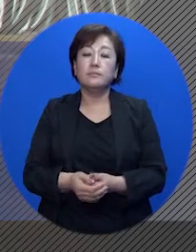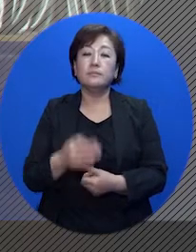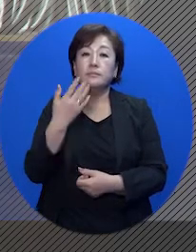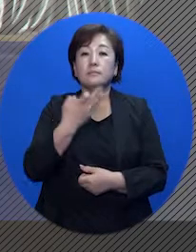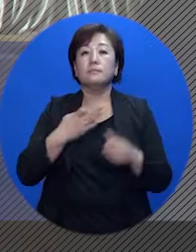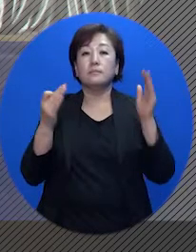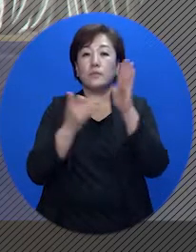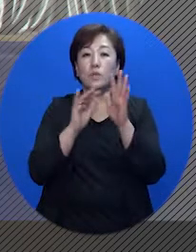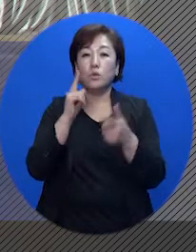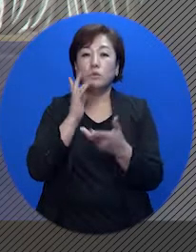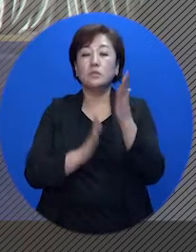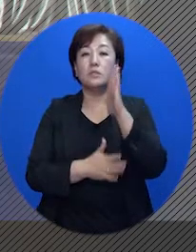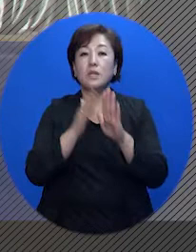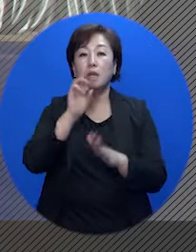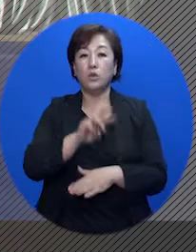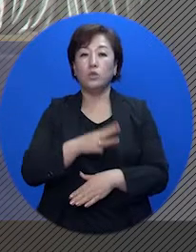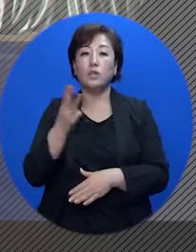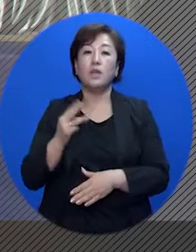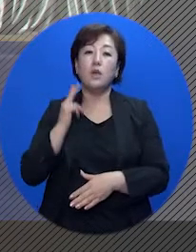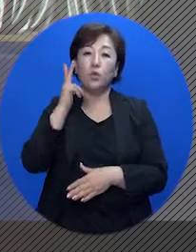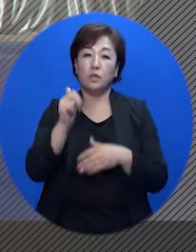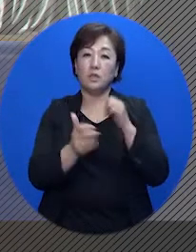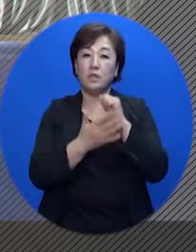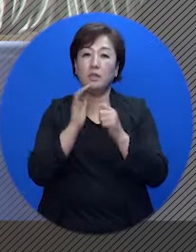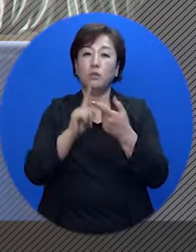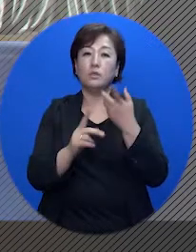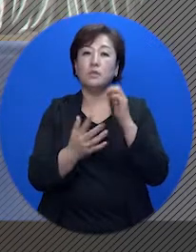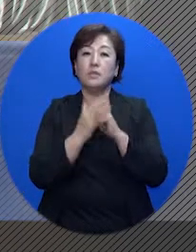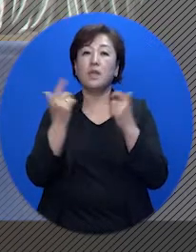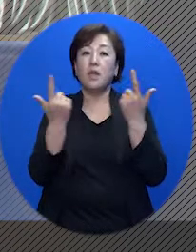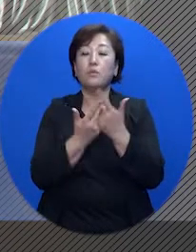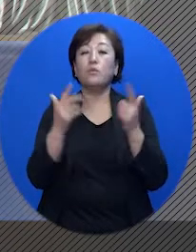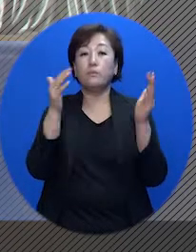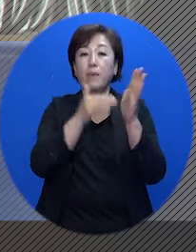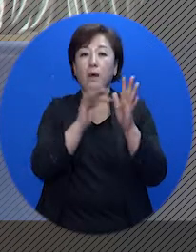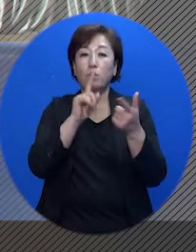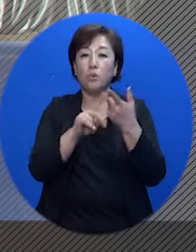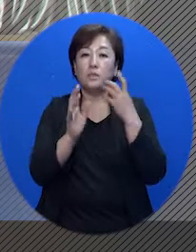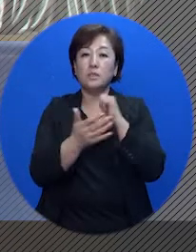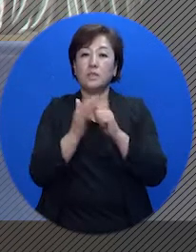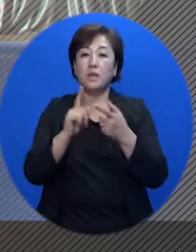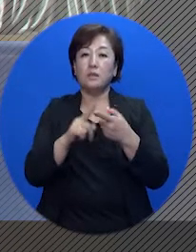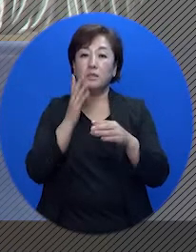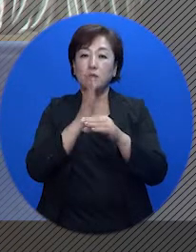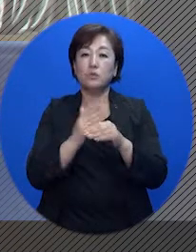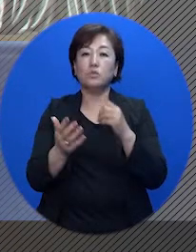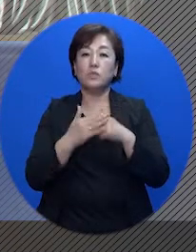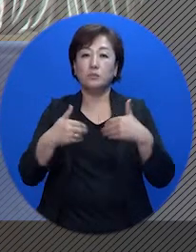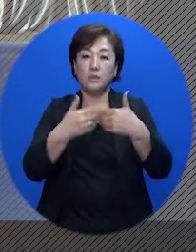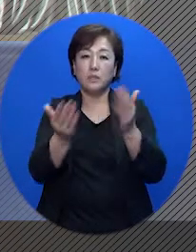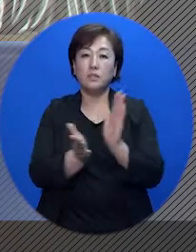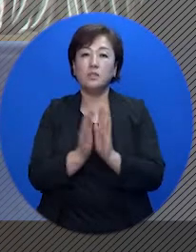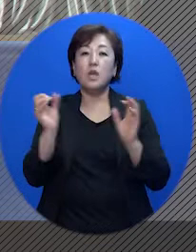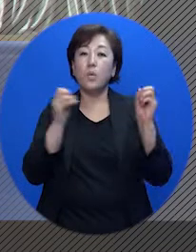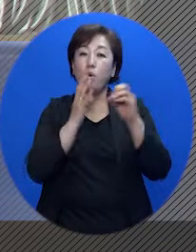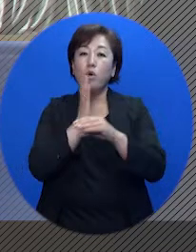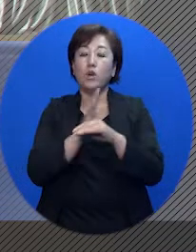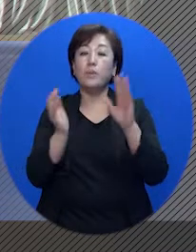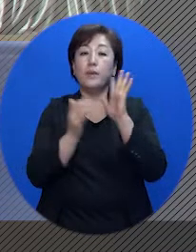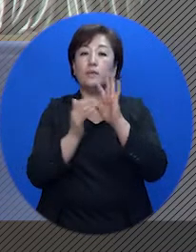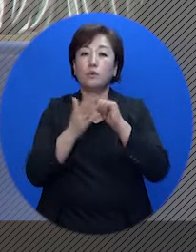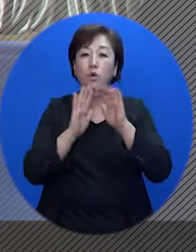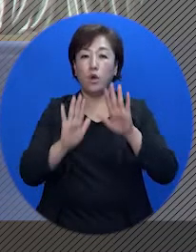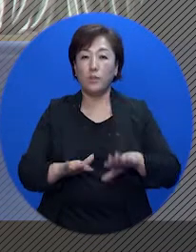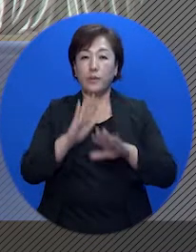지난 19일 울산 롯데호텔에서 울산 북방경제협력 중심기지 육성 포럼이 열렸습니다. 이번